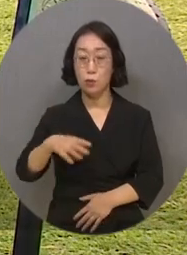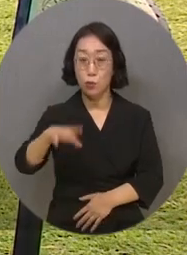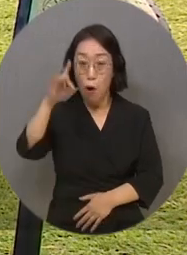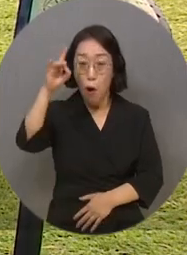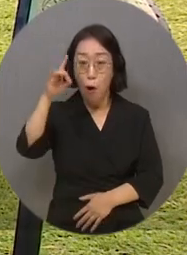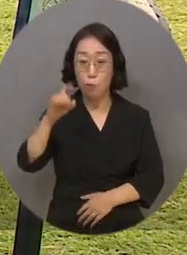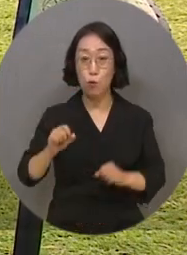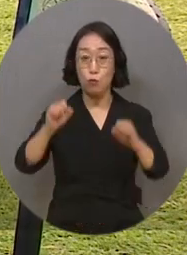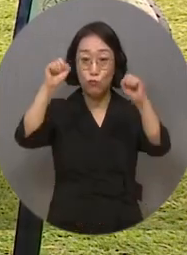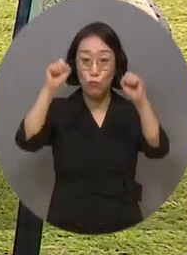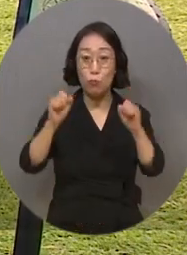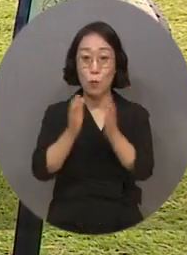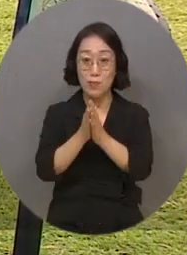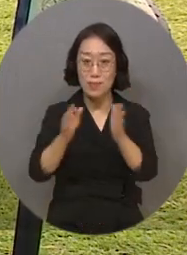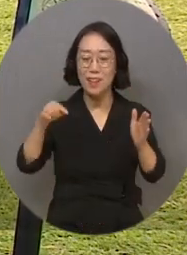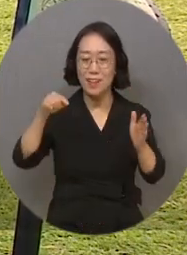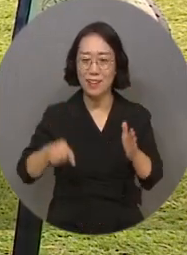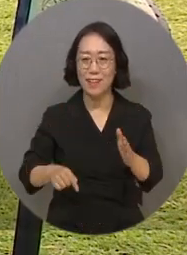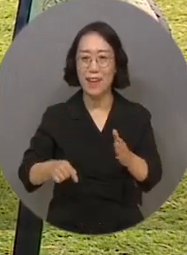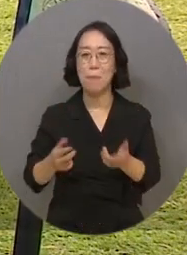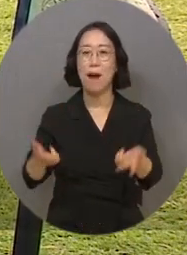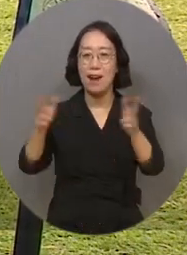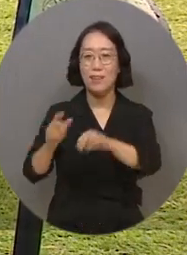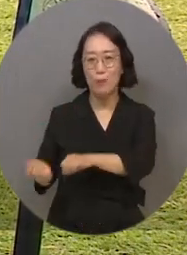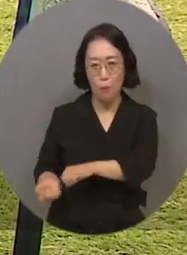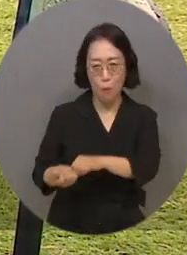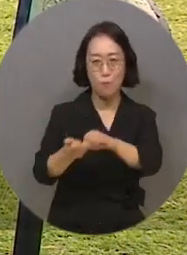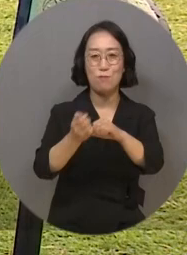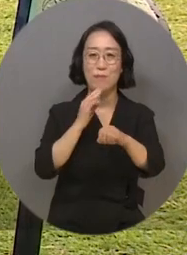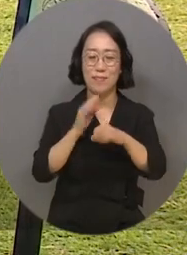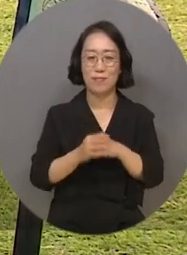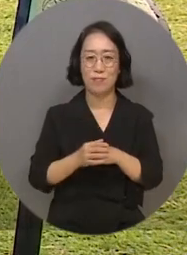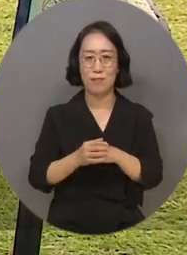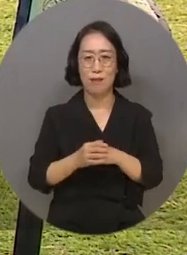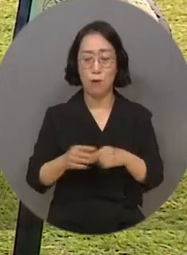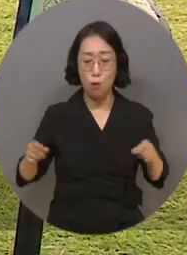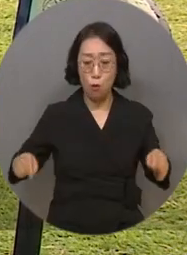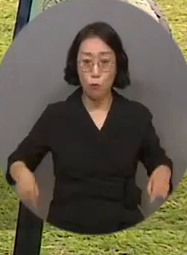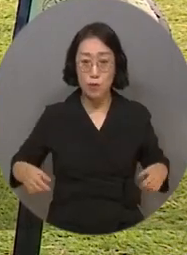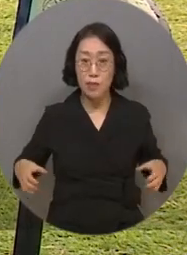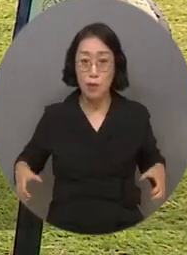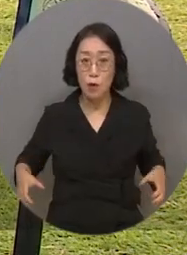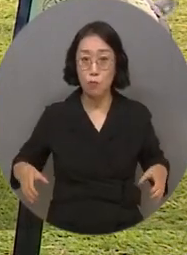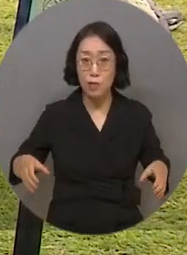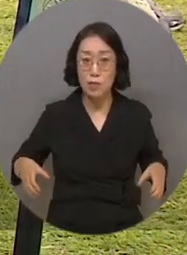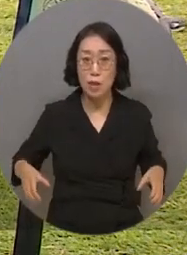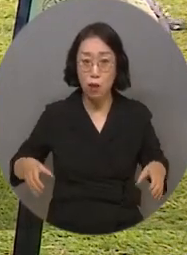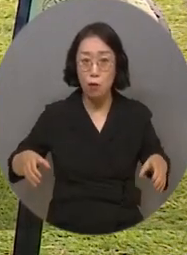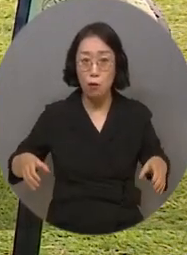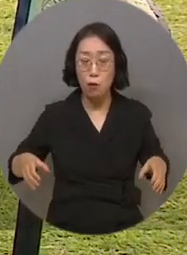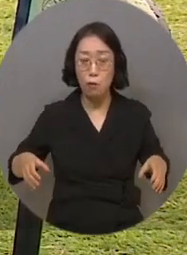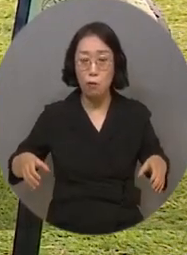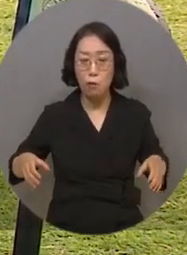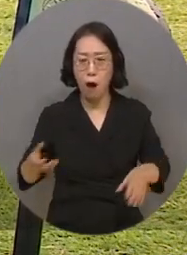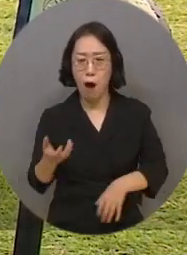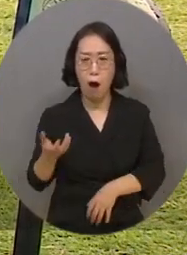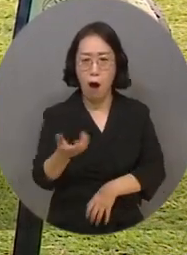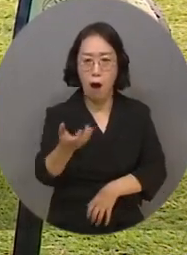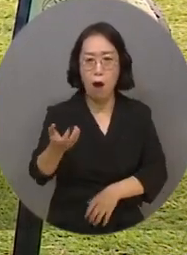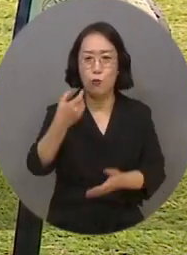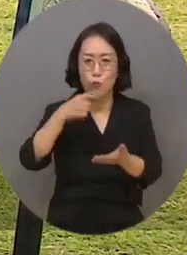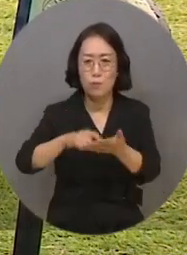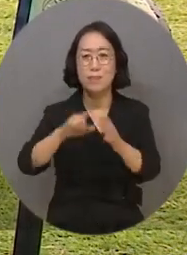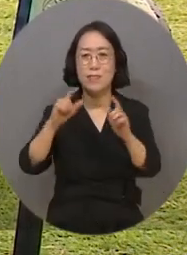운동 시작한 거가 파크 골프예요. 휠체어, 특히 이제 휠체어 같은 경우는 이제 접근성이 많이 떨어지는